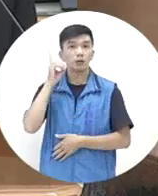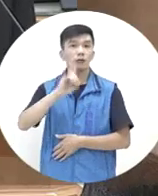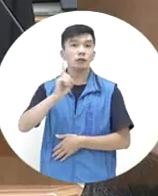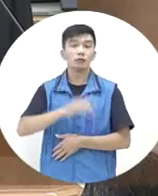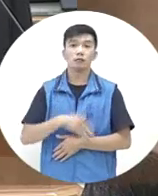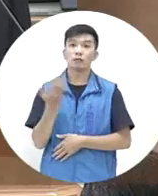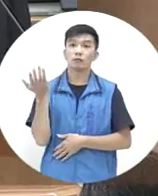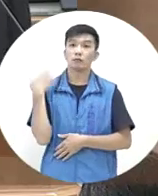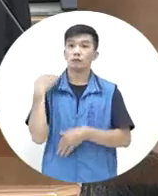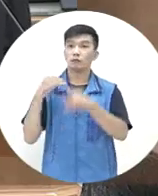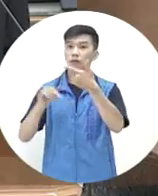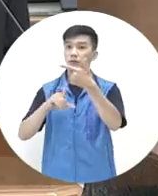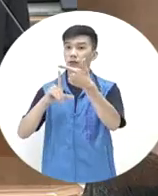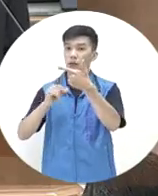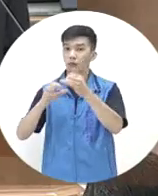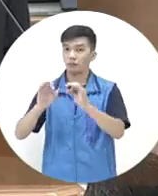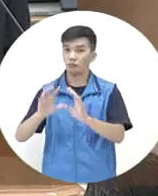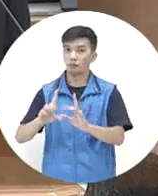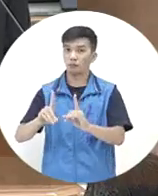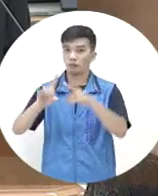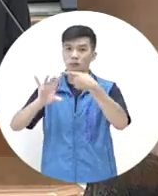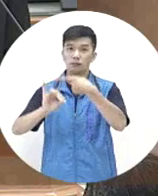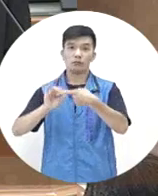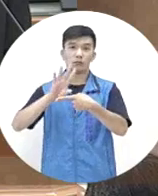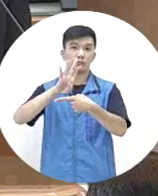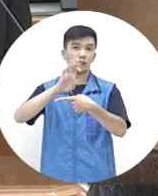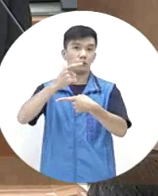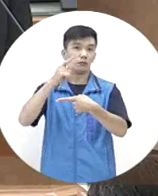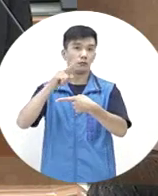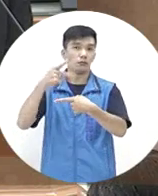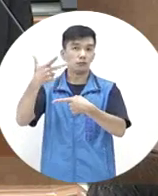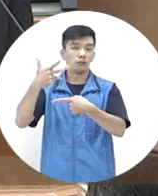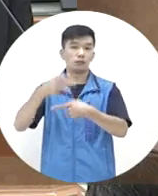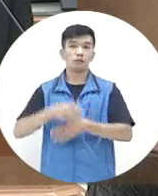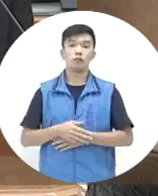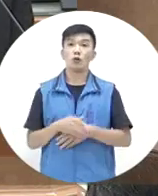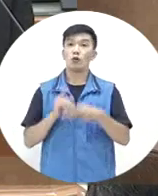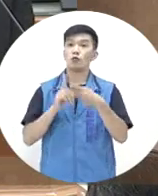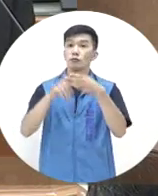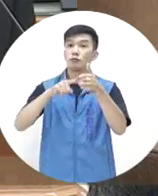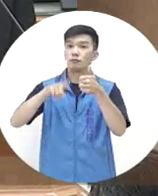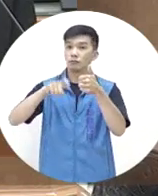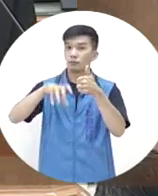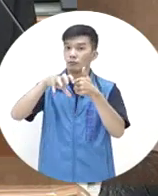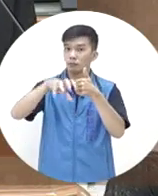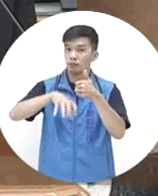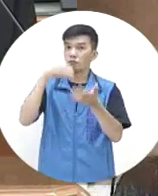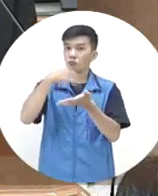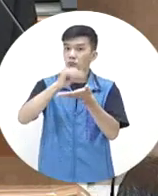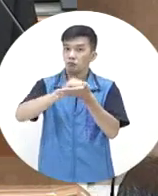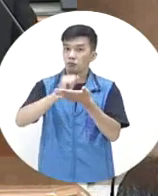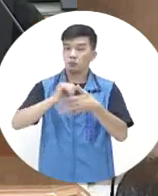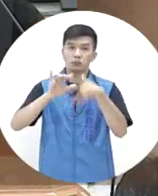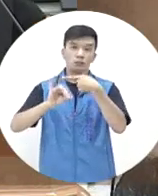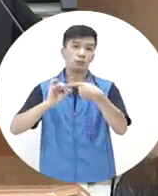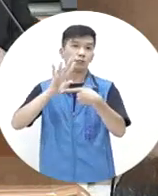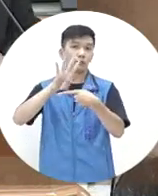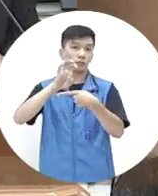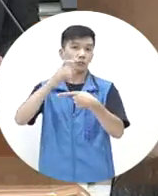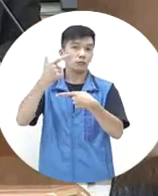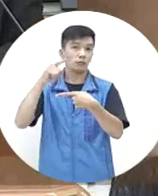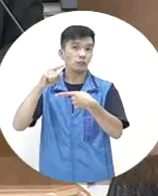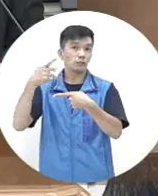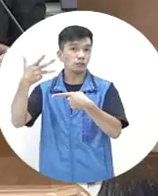已经涨了46.8%，到了。在依照主计处的提供的数据啦，46.8%哦，我不知道市长